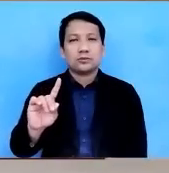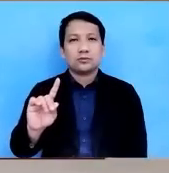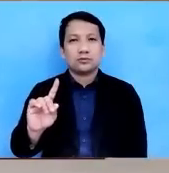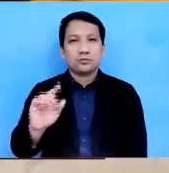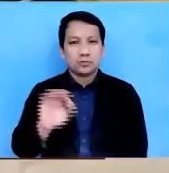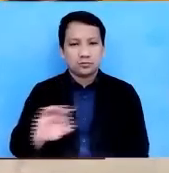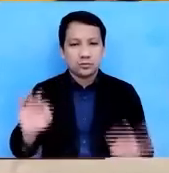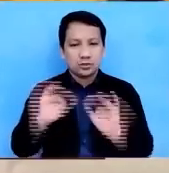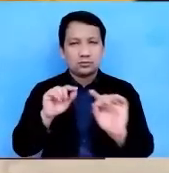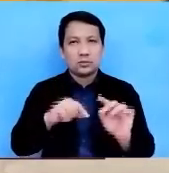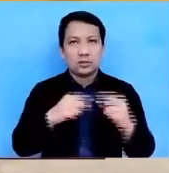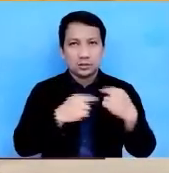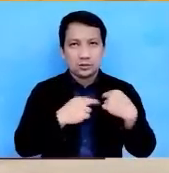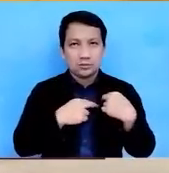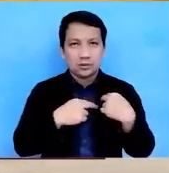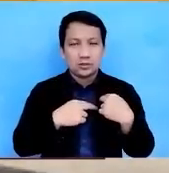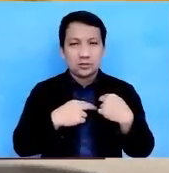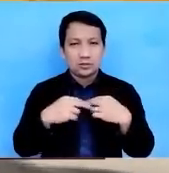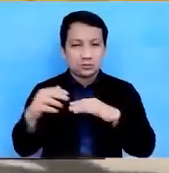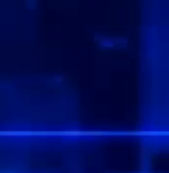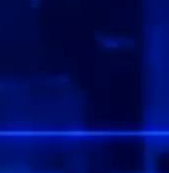ang mga responsable sa stampede.